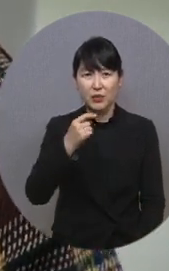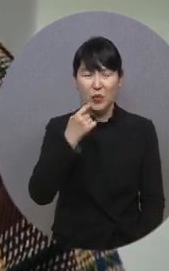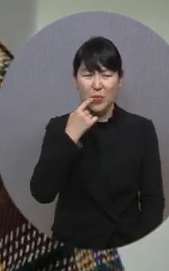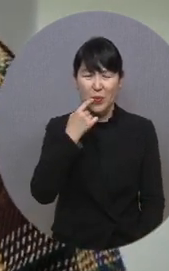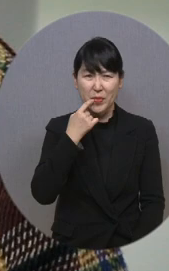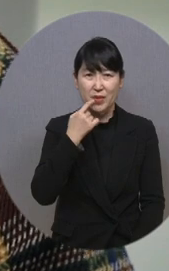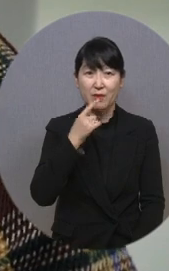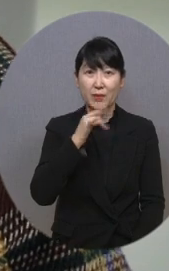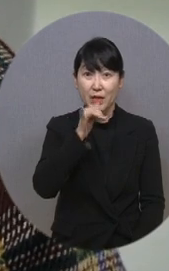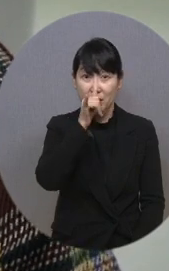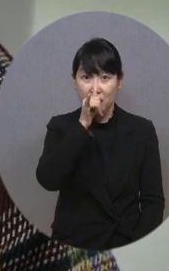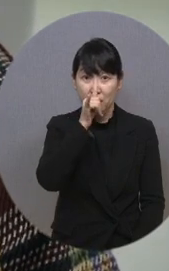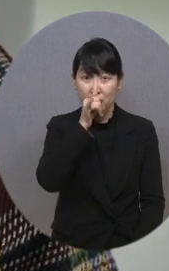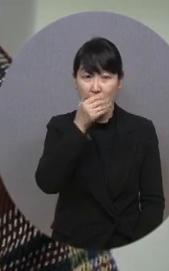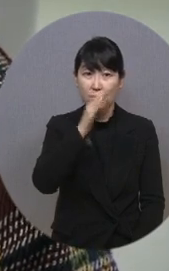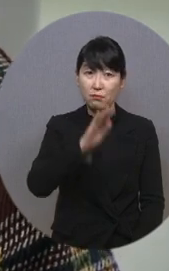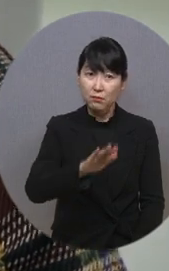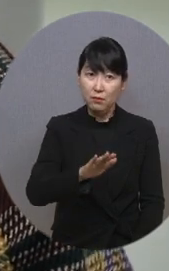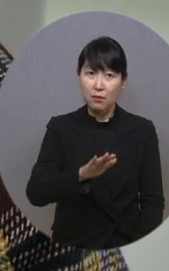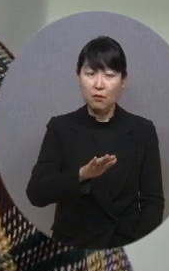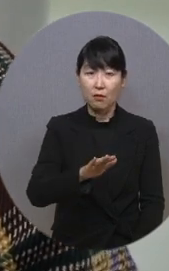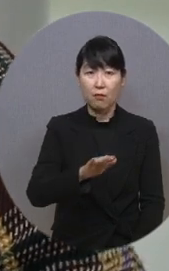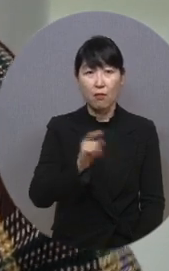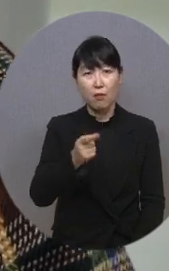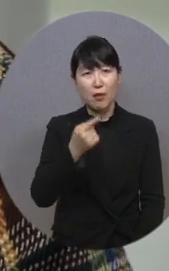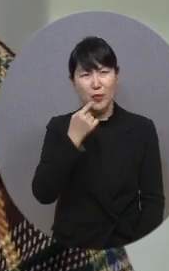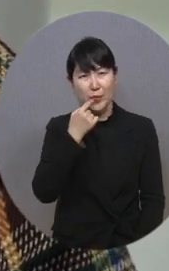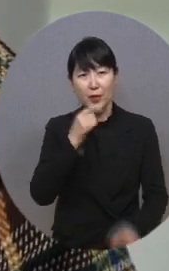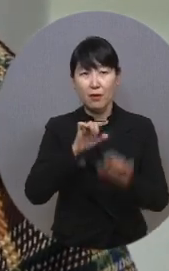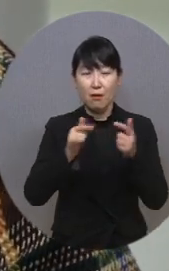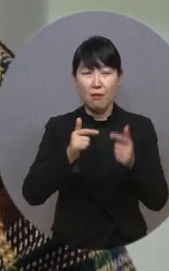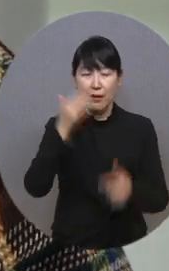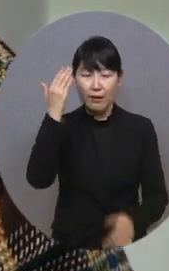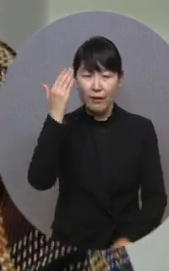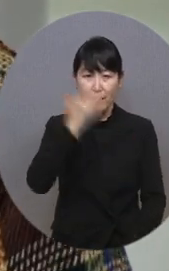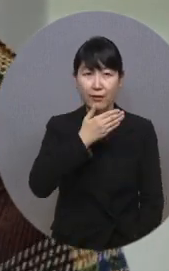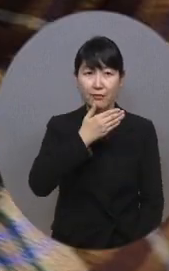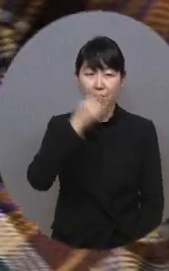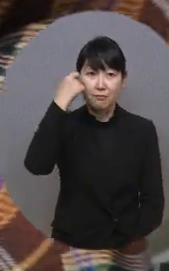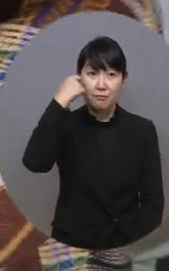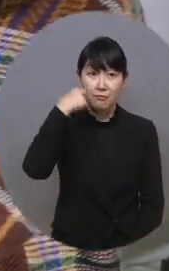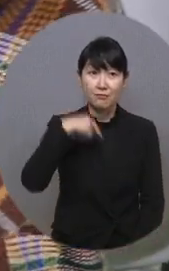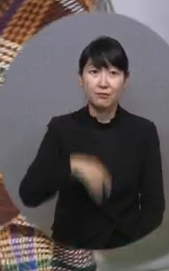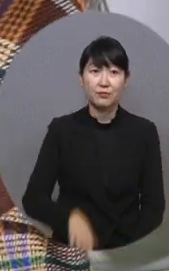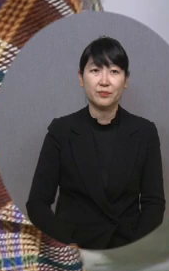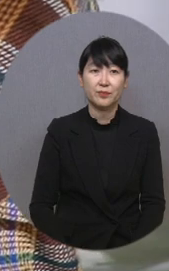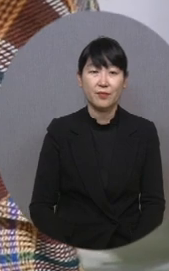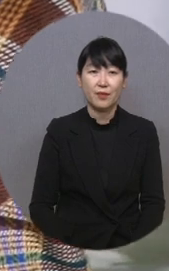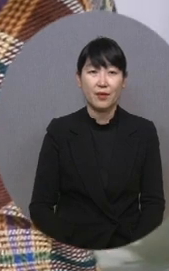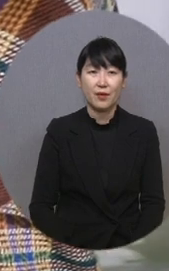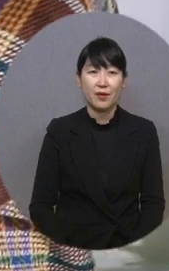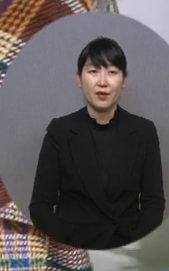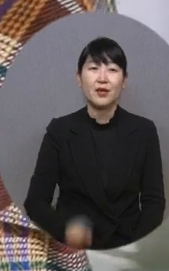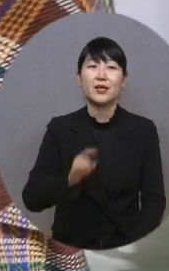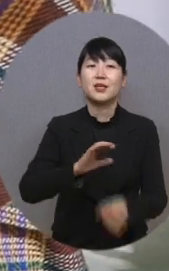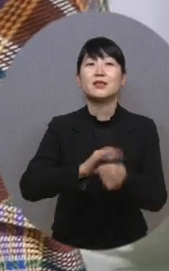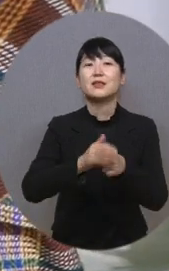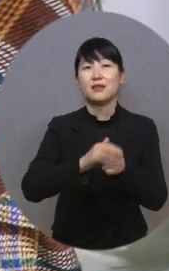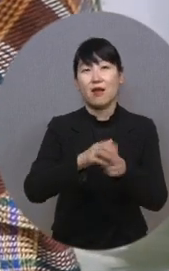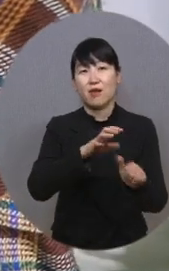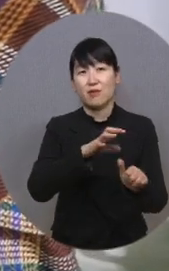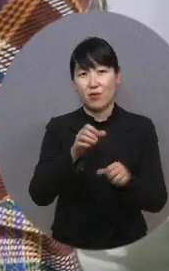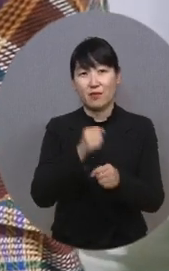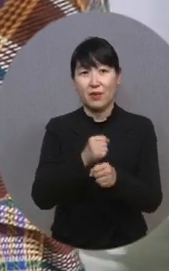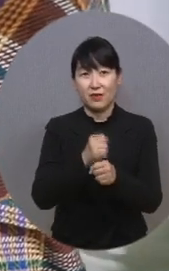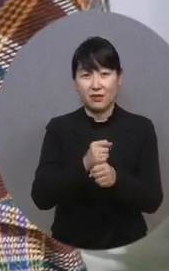느끼게 되는데 드라이 와인인데 떫은 맛이 없이 상쾌한 그런 느낌이 나네요. 원료 자체가 사과이기 때문에 사과는 조금